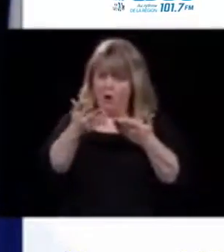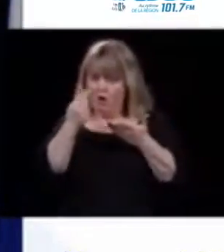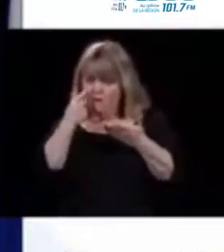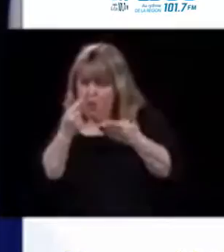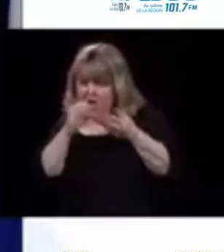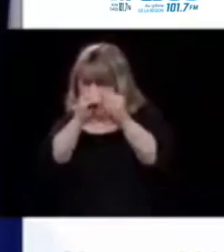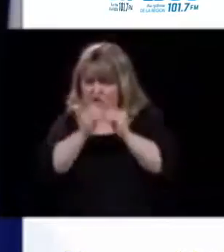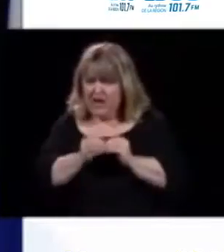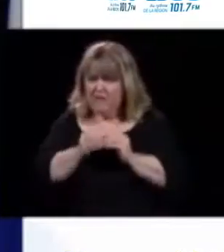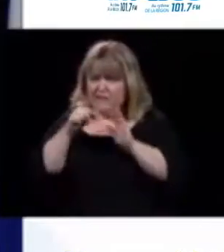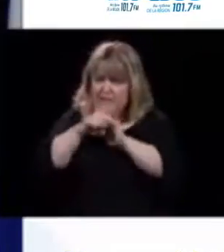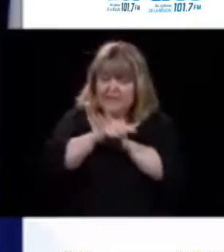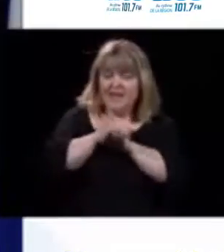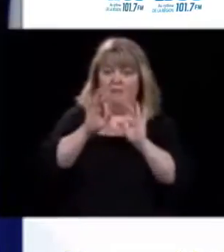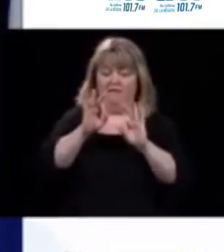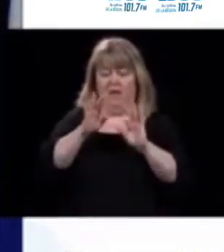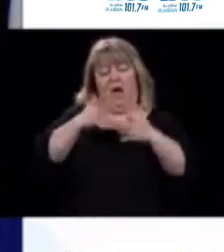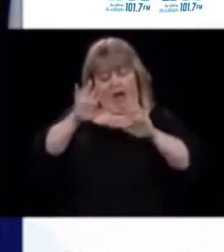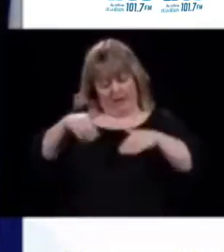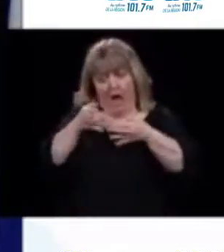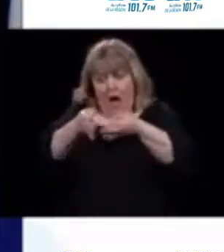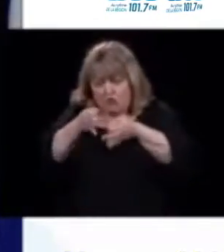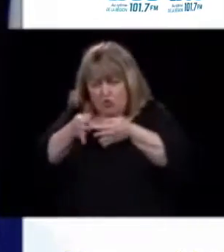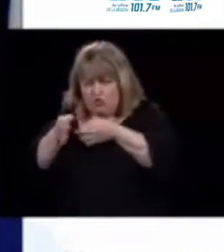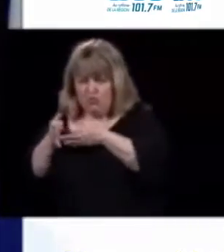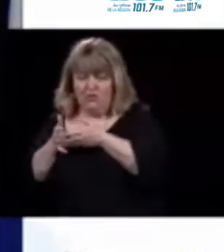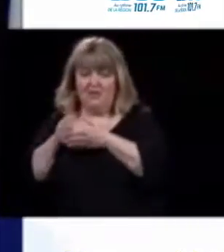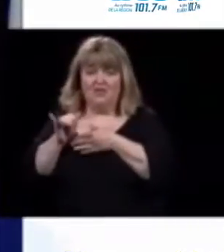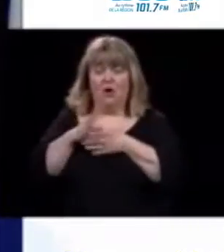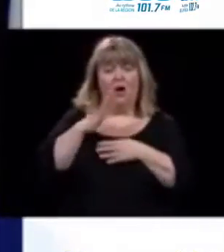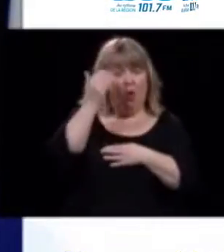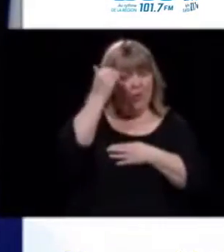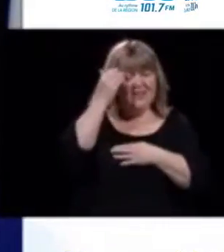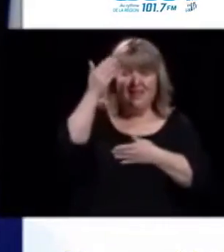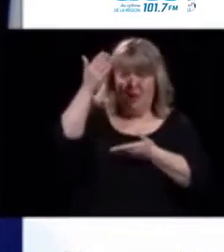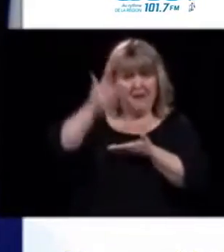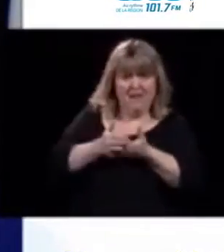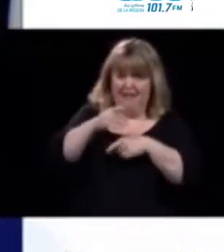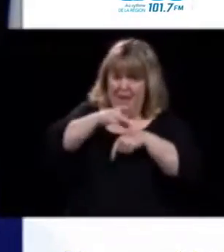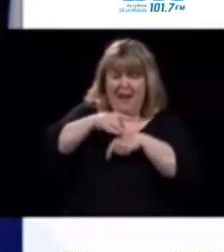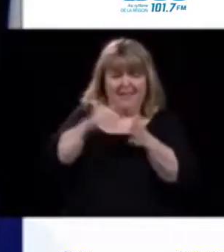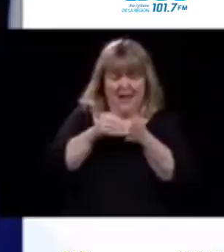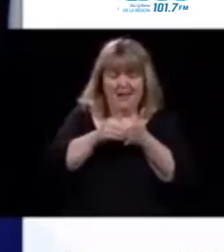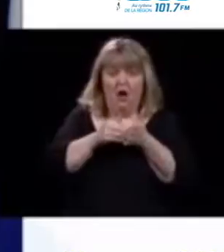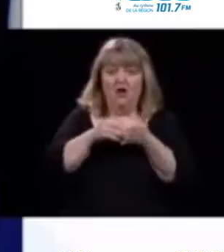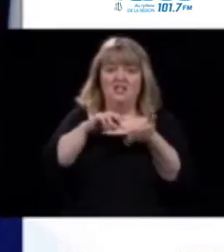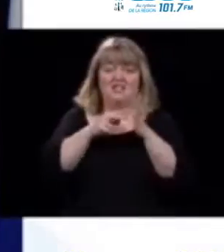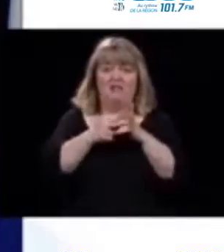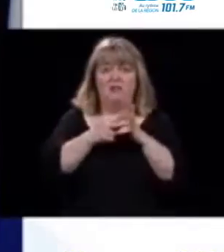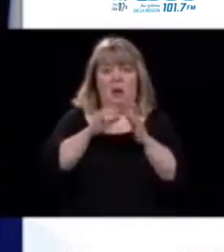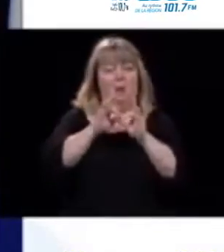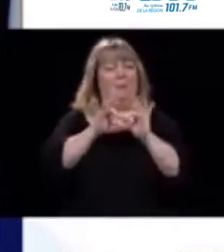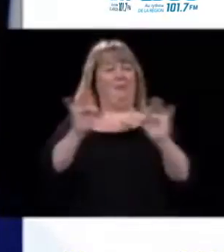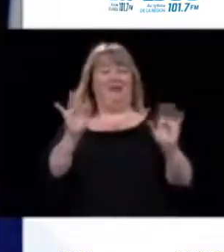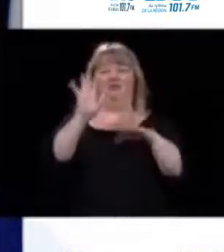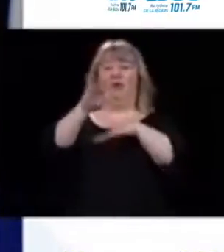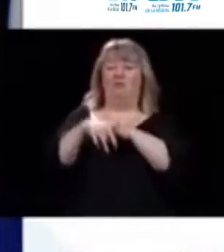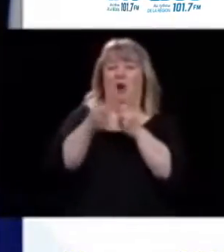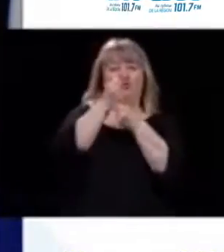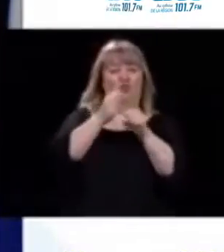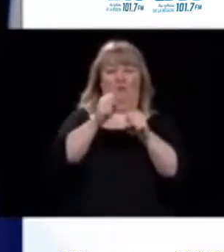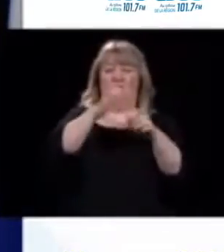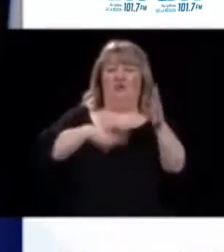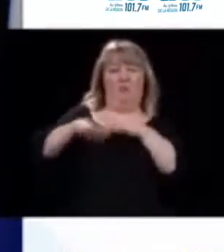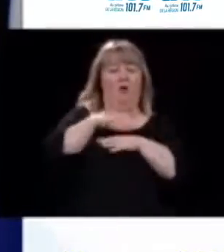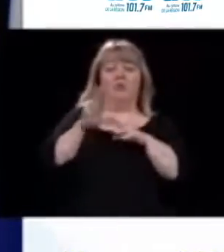Fait que dans le fond, là, ce que je suis en train de vous dire, c'est qu'on sait qu'on va avoir des cas. Il ne pas vous attendre à ce qu'il n'y ait pas de gens qui vont mourir, puis qu n'aura pas plus de